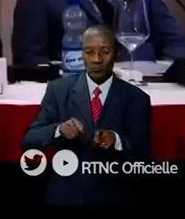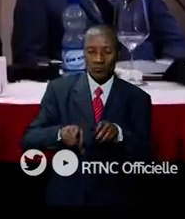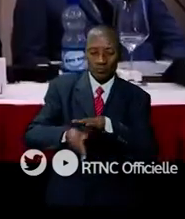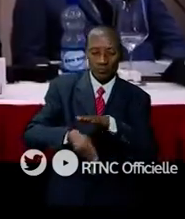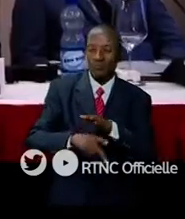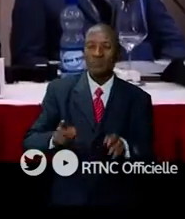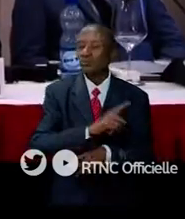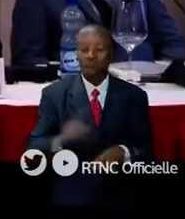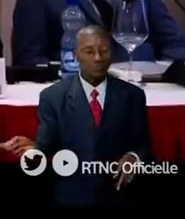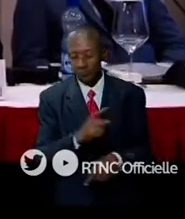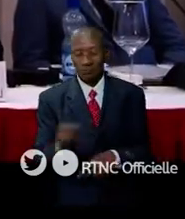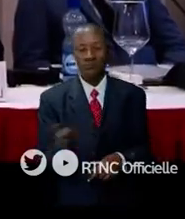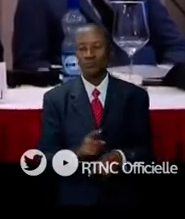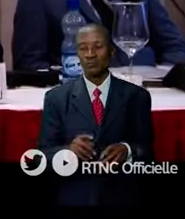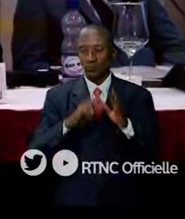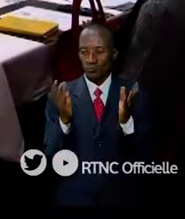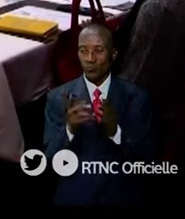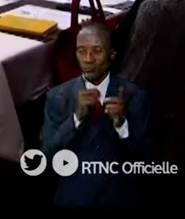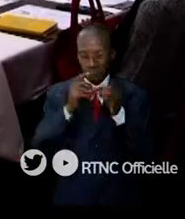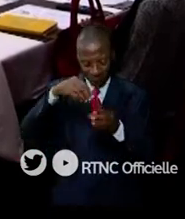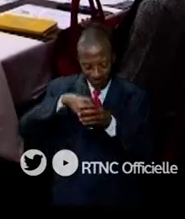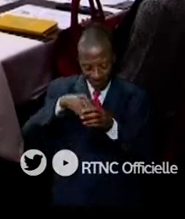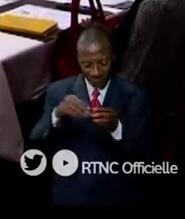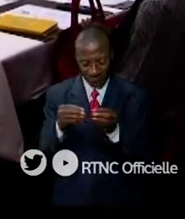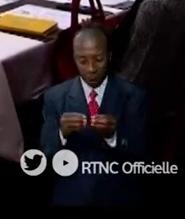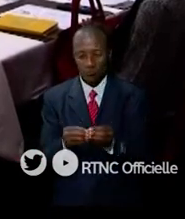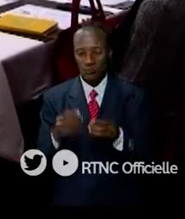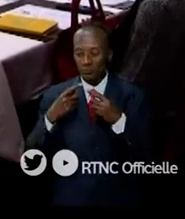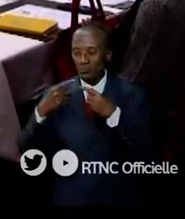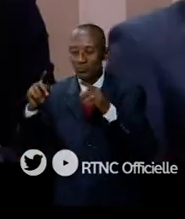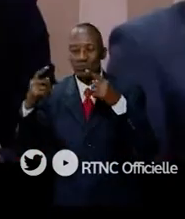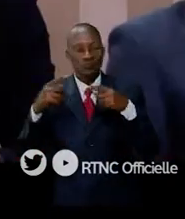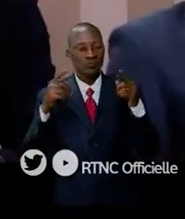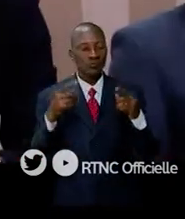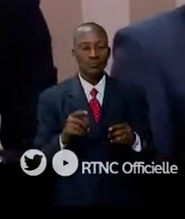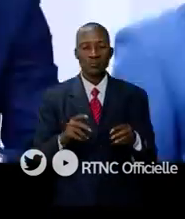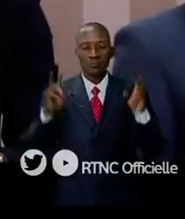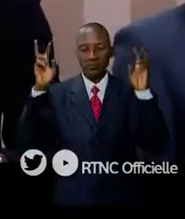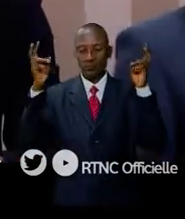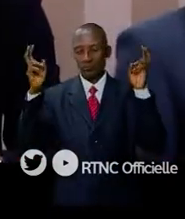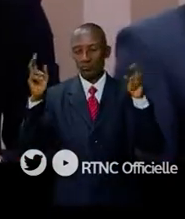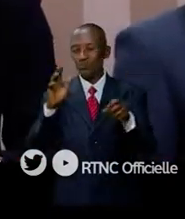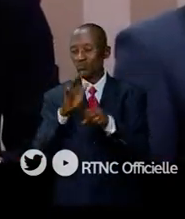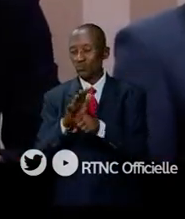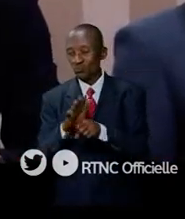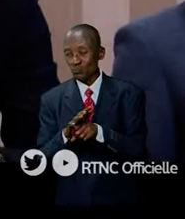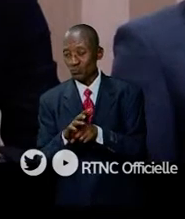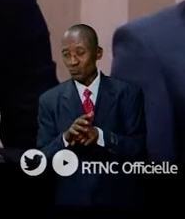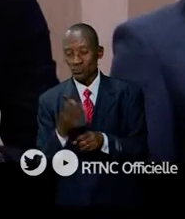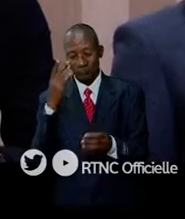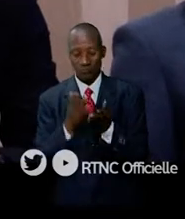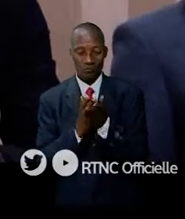occasion via une conférence débat pour informer le grand public sur des thèmes liés à deux enjeux majeurs comme le